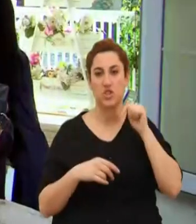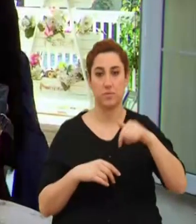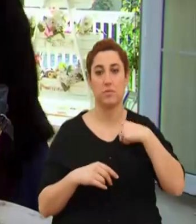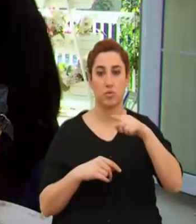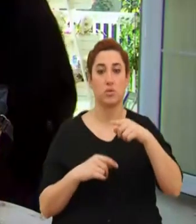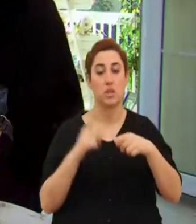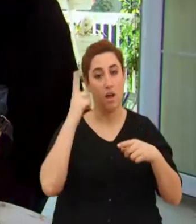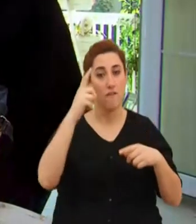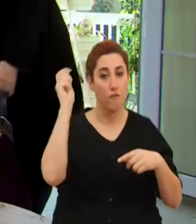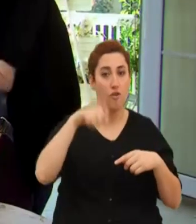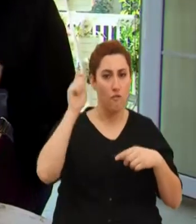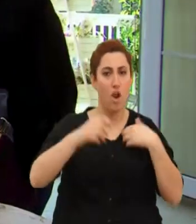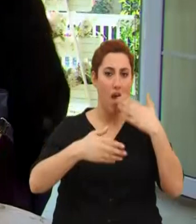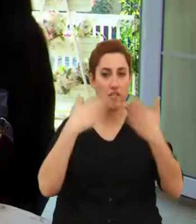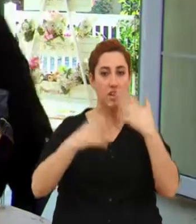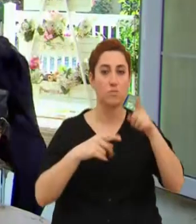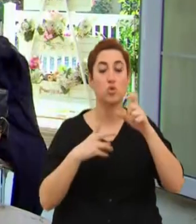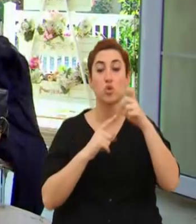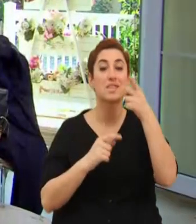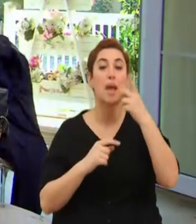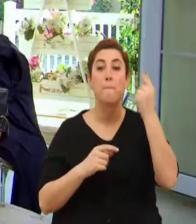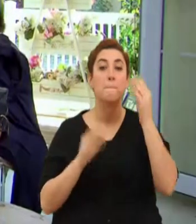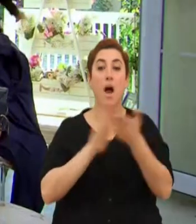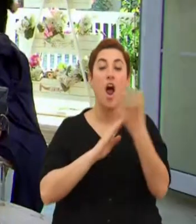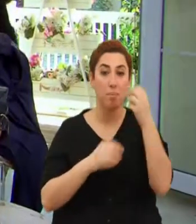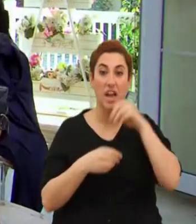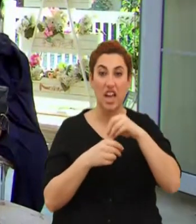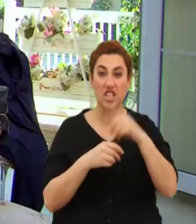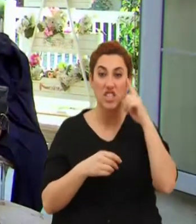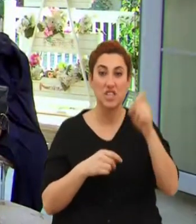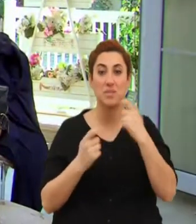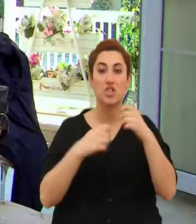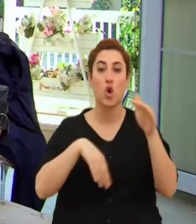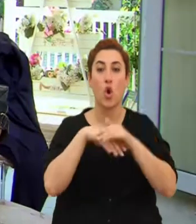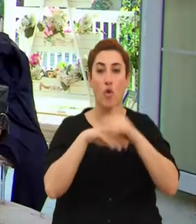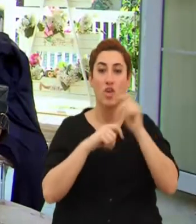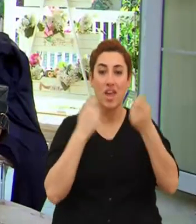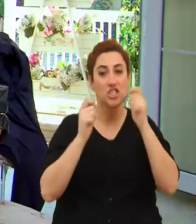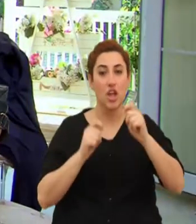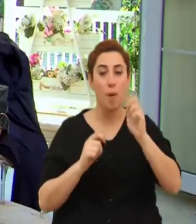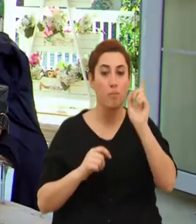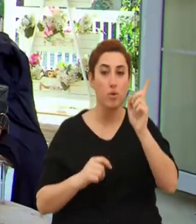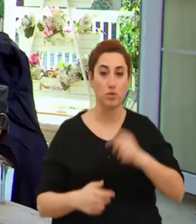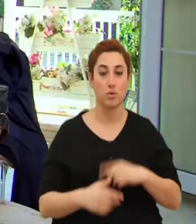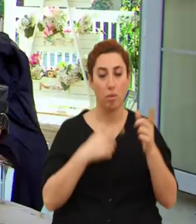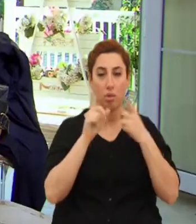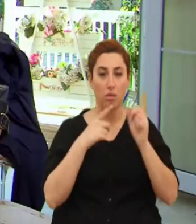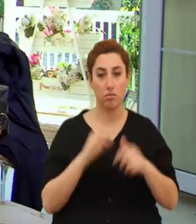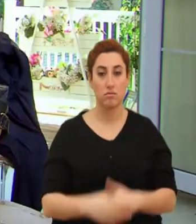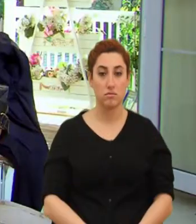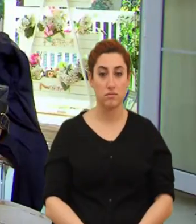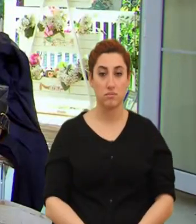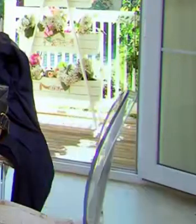bir alayım, sana kafana vura vura anlatırım Şükrü. Sen para almak için mi? İşten çıkarttırıyorum seni. Yapma